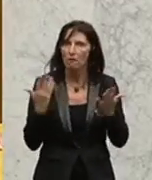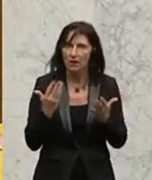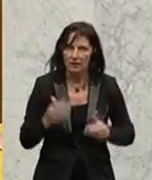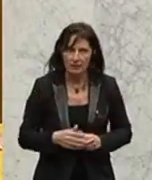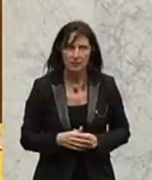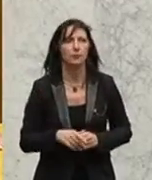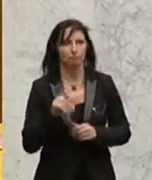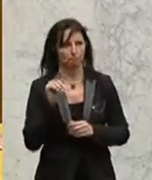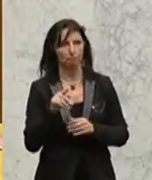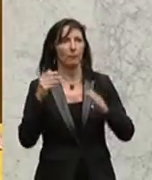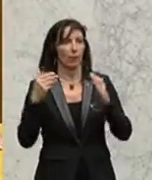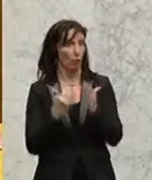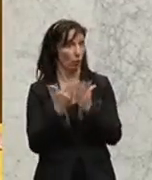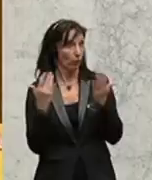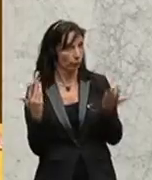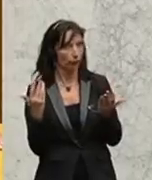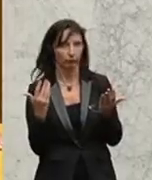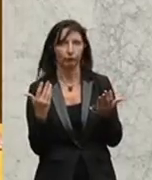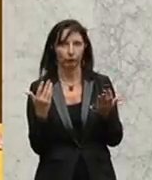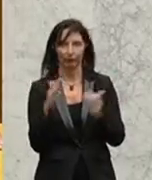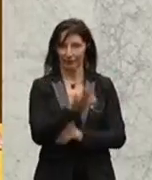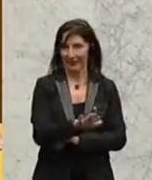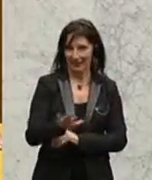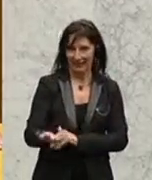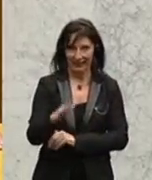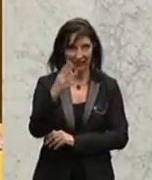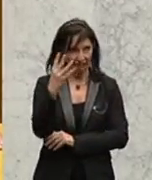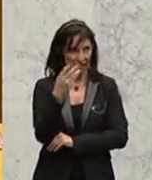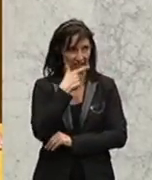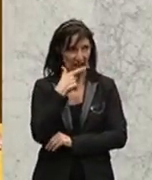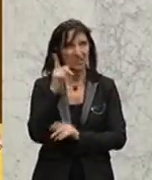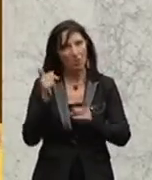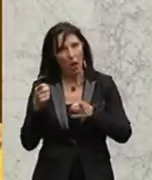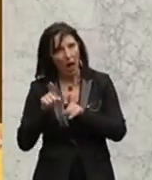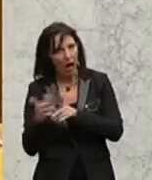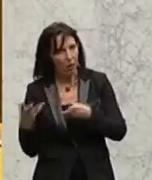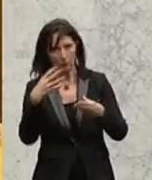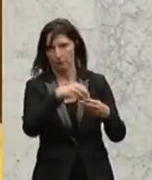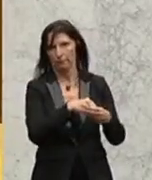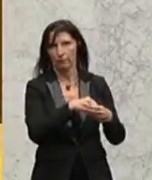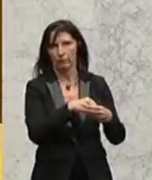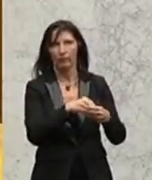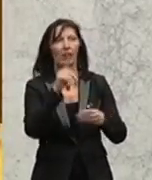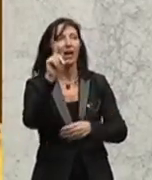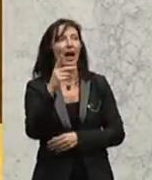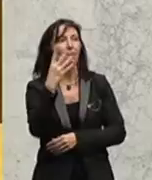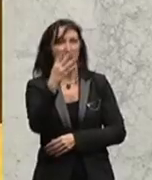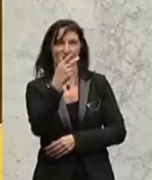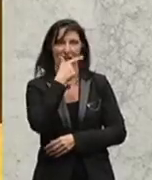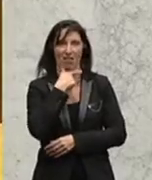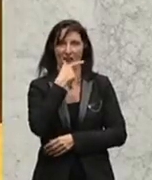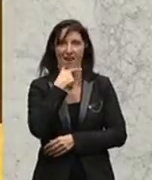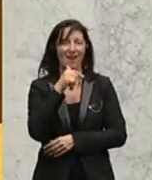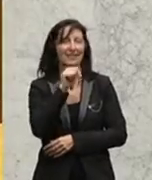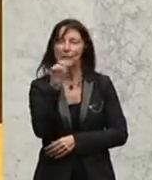15a-Vereinbarung, dass die Vierjährigen dazugenommen werden sollen, dass es für die Vierjährigen jedoch keine Besuchspflicht geben